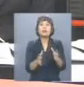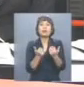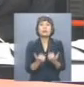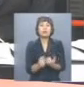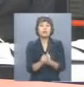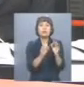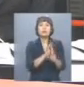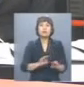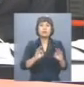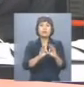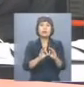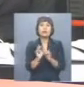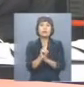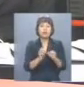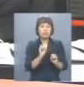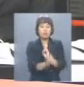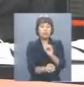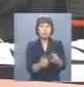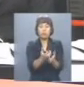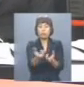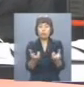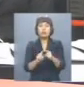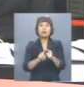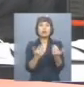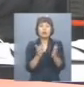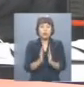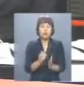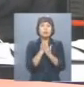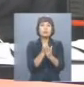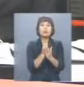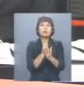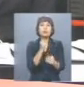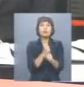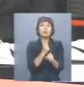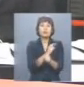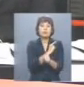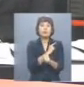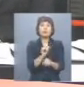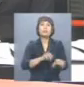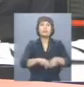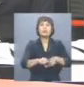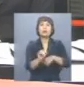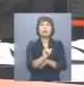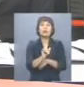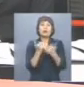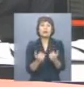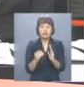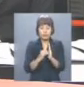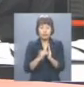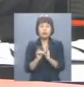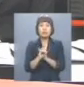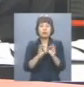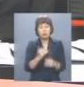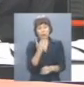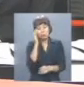ปัญหาขยะเนี่ยหลายพื้นที่ยังไม่มีเจ้าหน้าที่เข้าไปจัดการนะคะทางกทม.ก็บอกว่าตรงจุดนี้ยังคงเป็นปัญหามลพิษที่สำคัญ